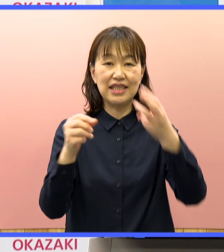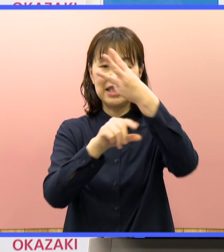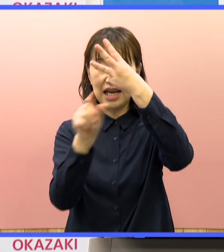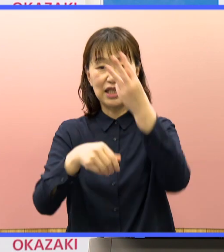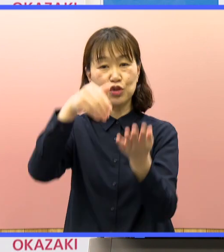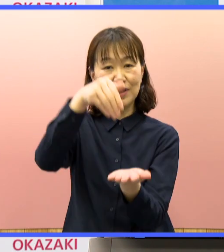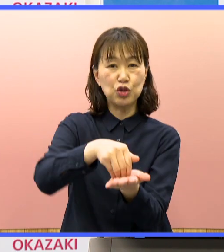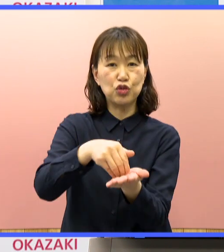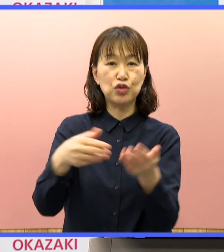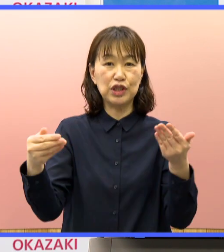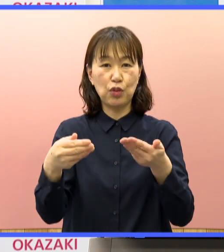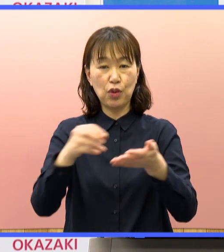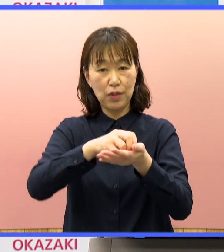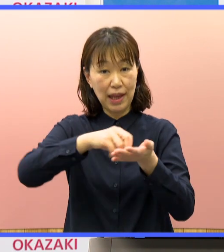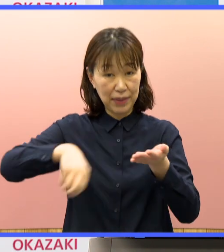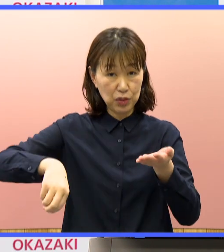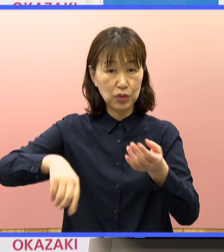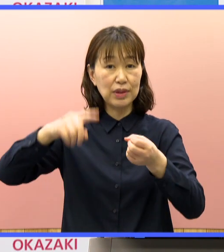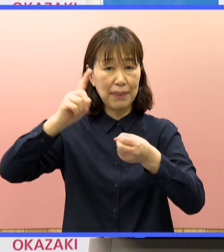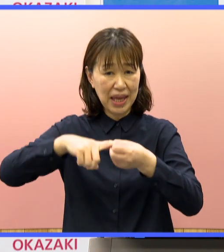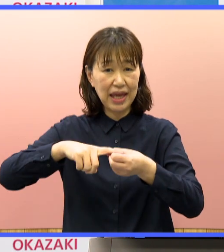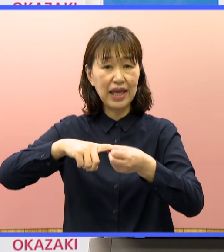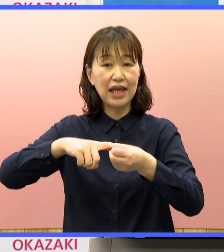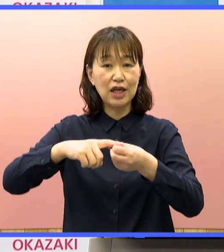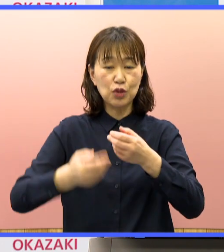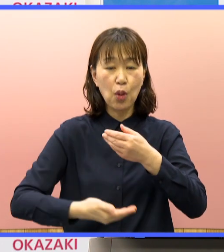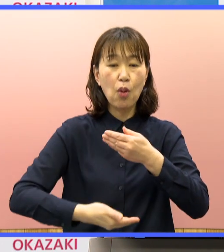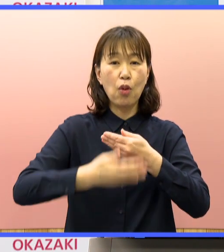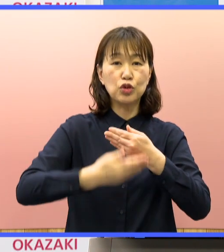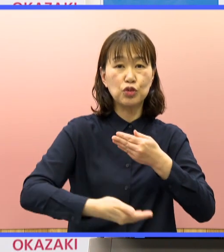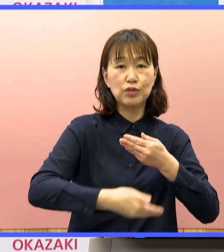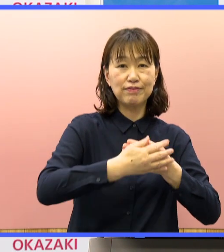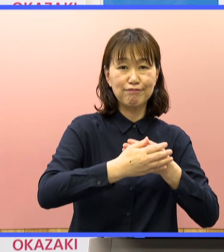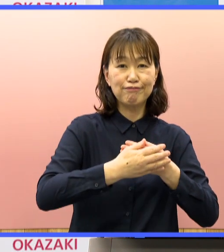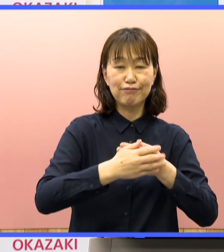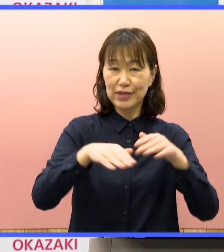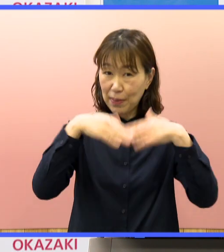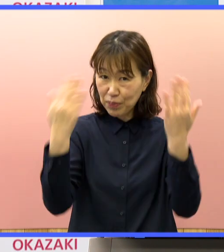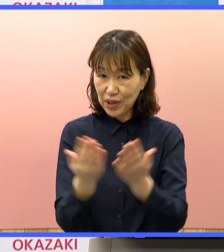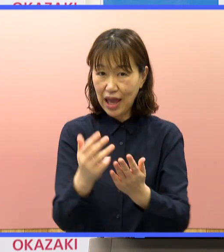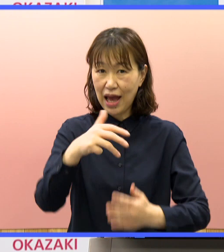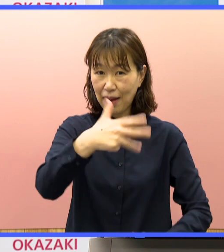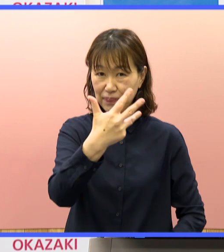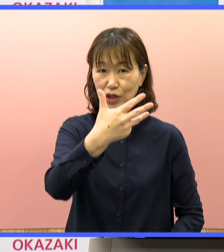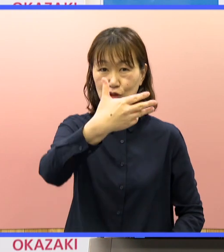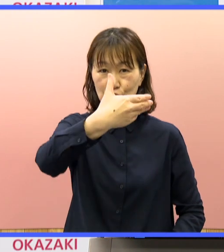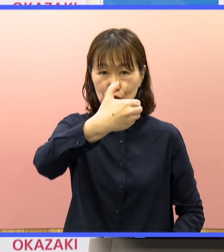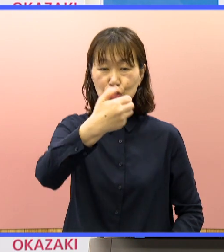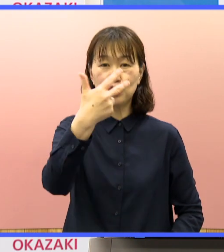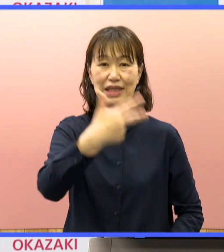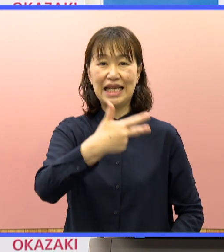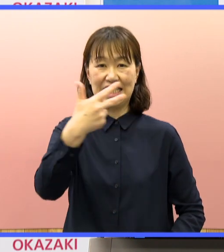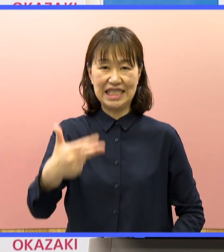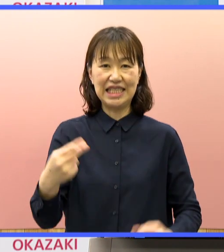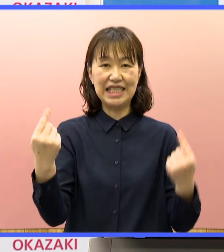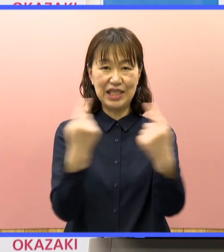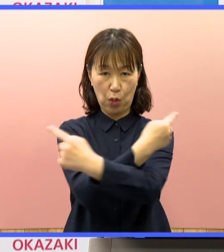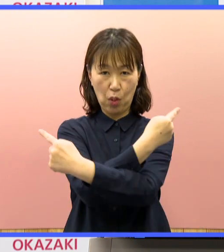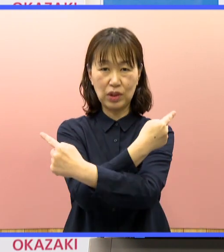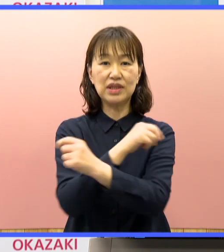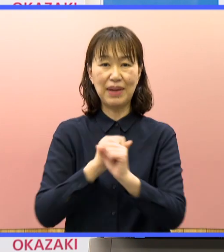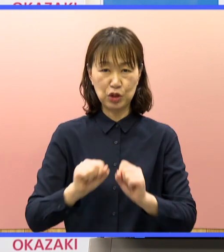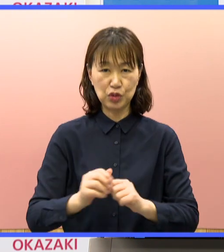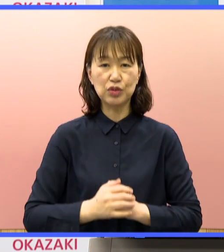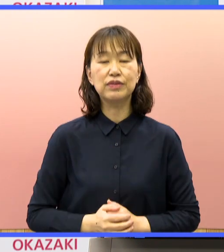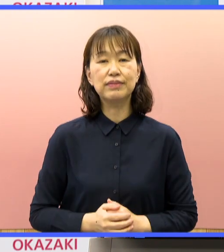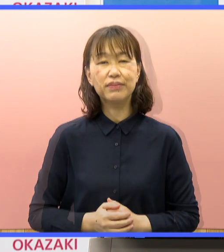で退職することから、その補充などに伴う総勢897人の異動となりました。